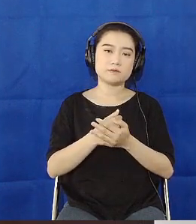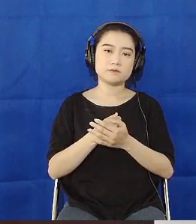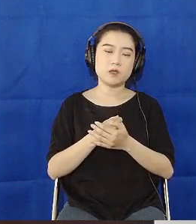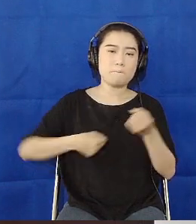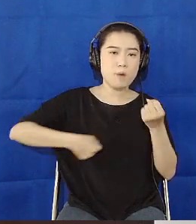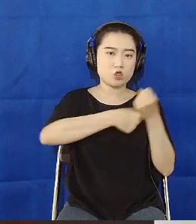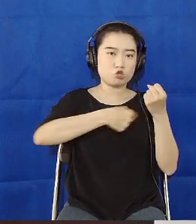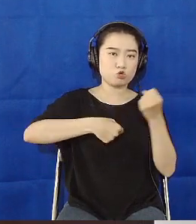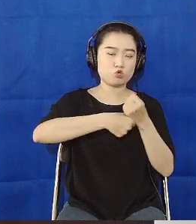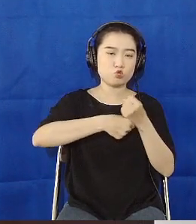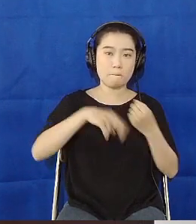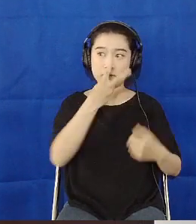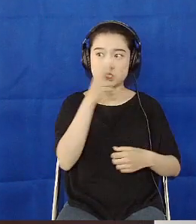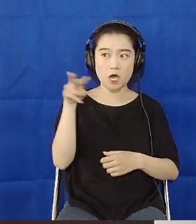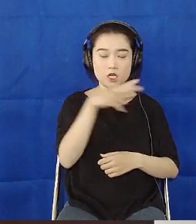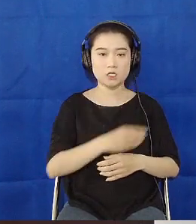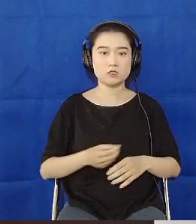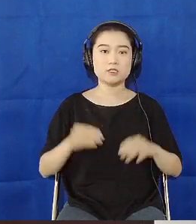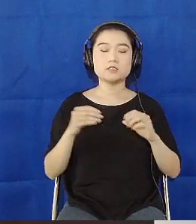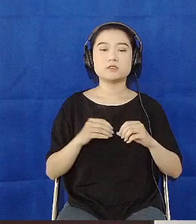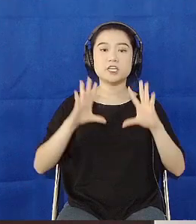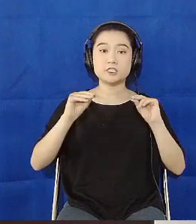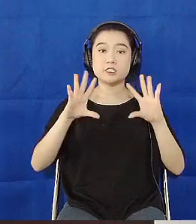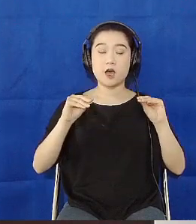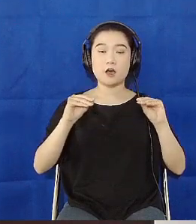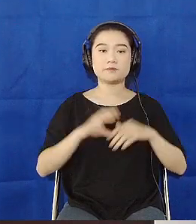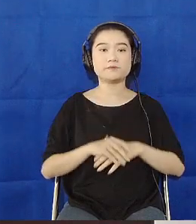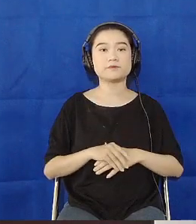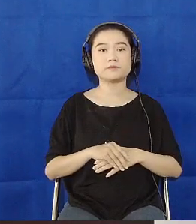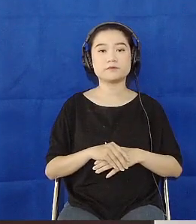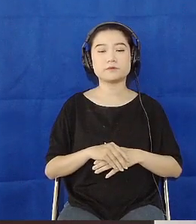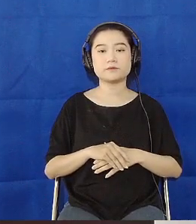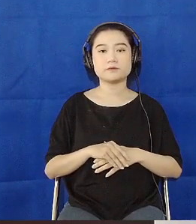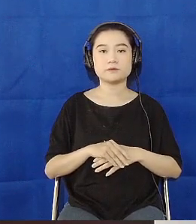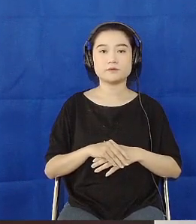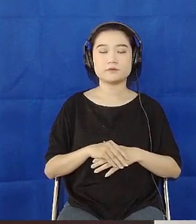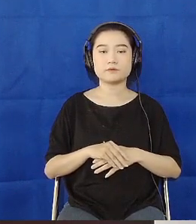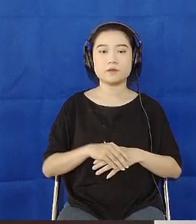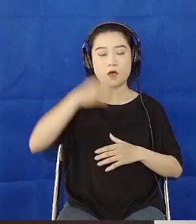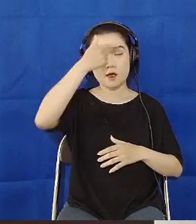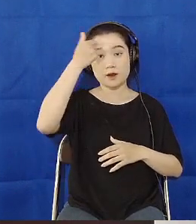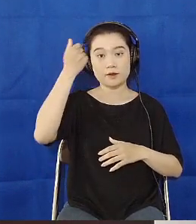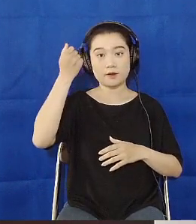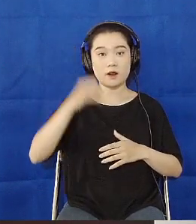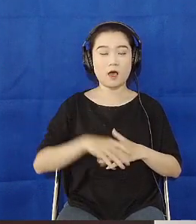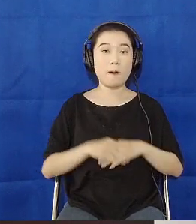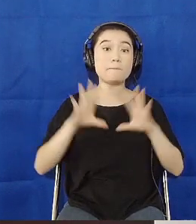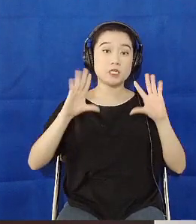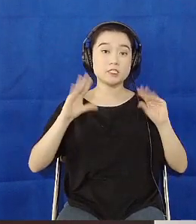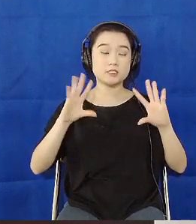menghendaki sahabatnya juga untuk bekerja. Karena memang